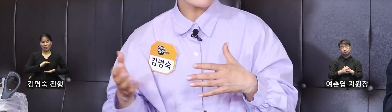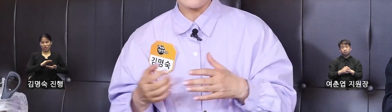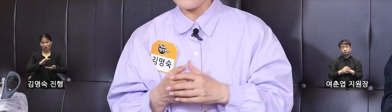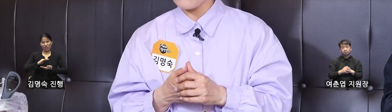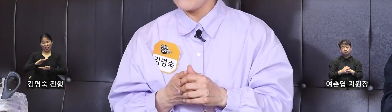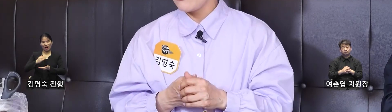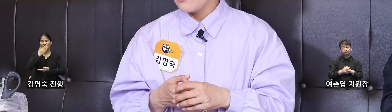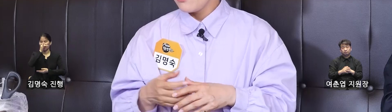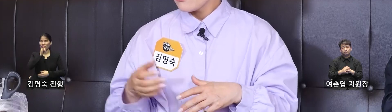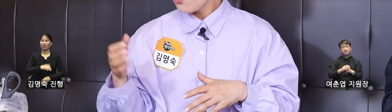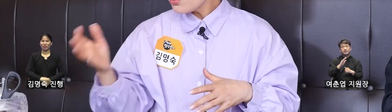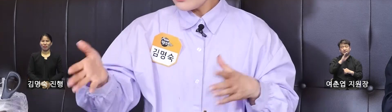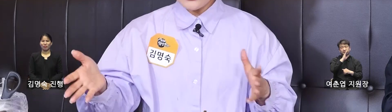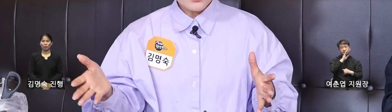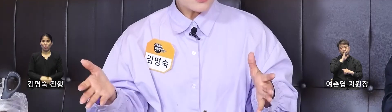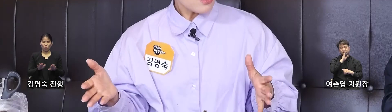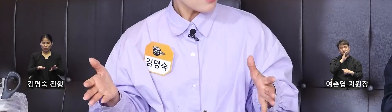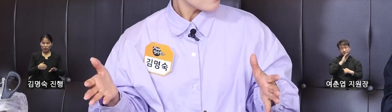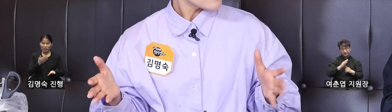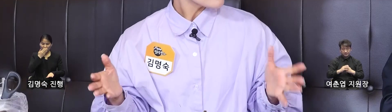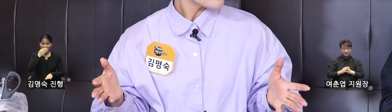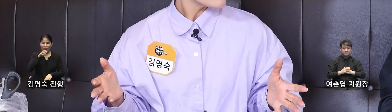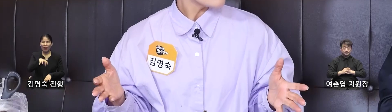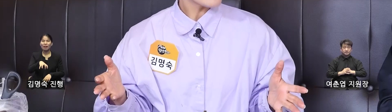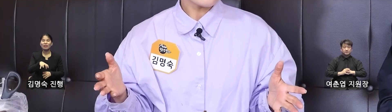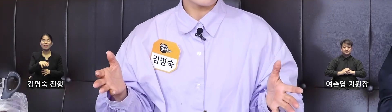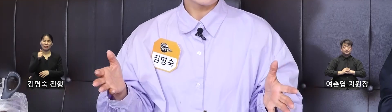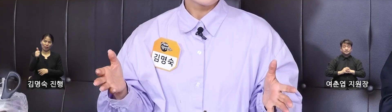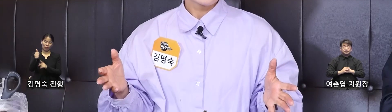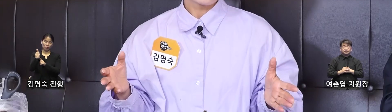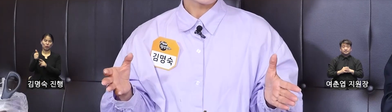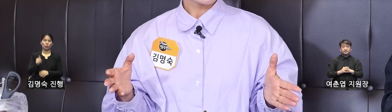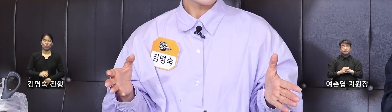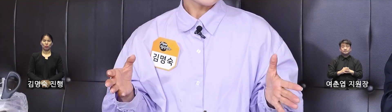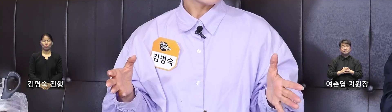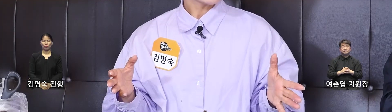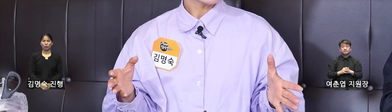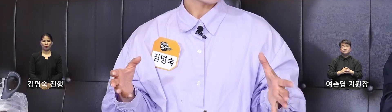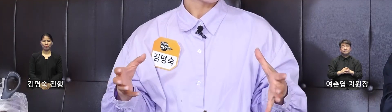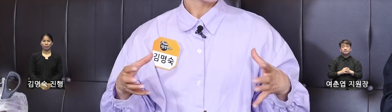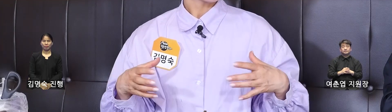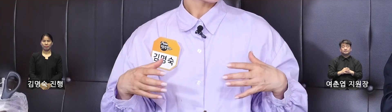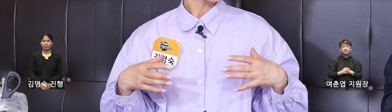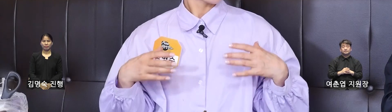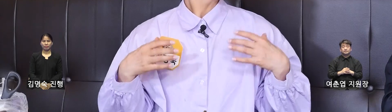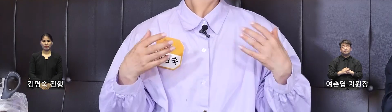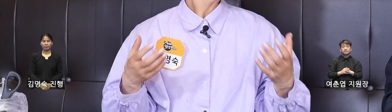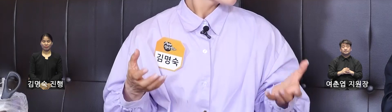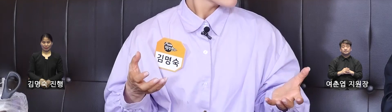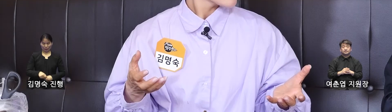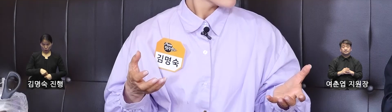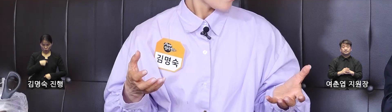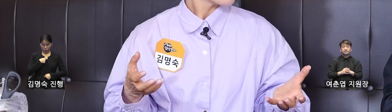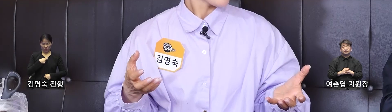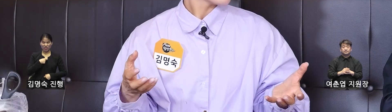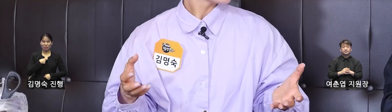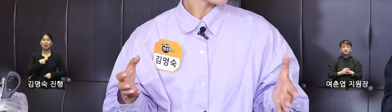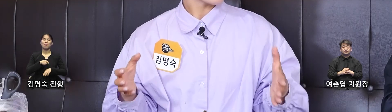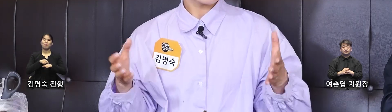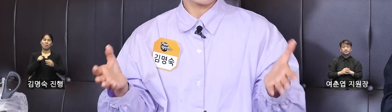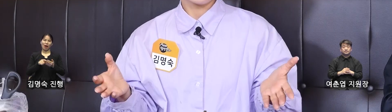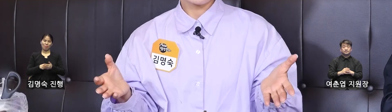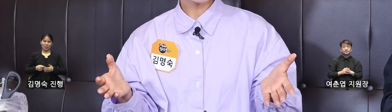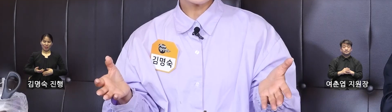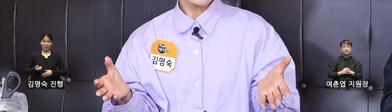전달이 되잖아요. 네. 그러니까 오늘 이 식당의 사장님도 보면은 정직 한